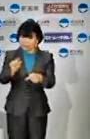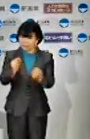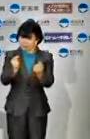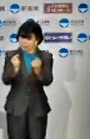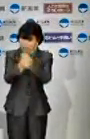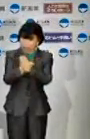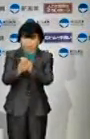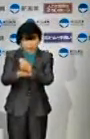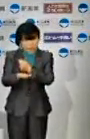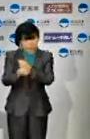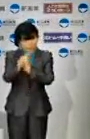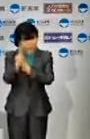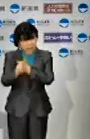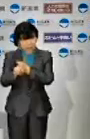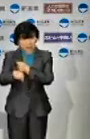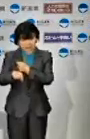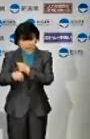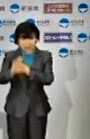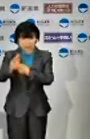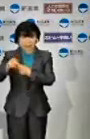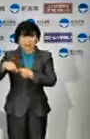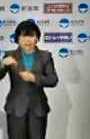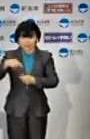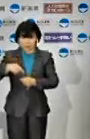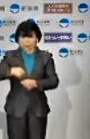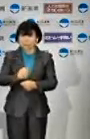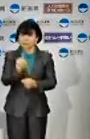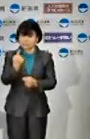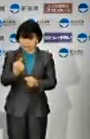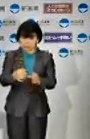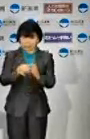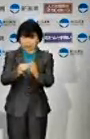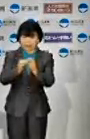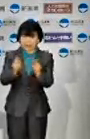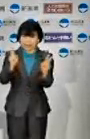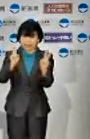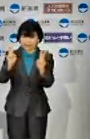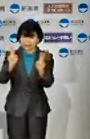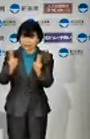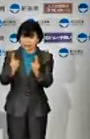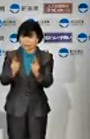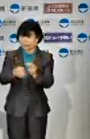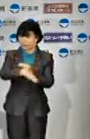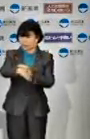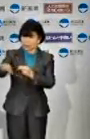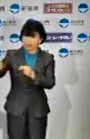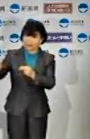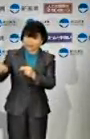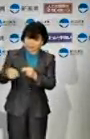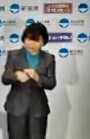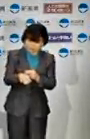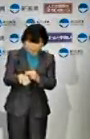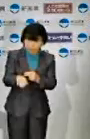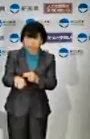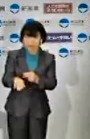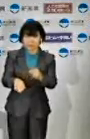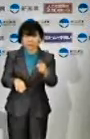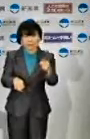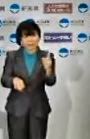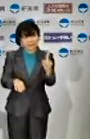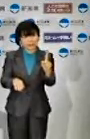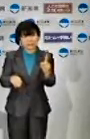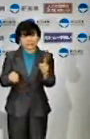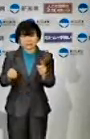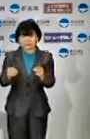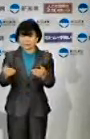関連業界にも県は独自に支援をしています。一事業者あたり20万複数店舗